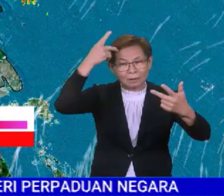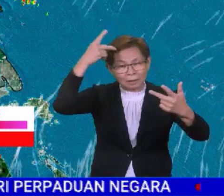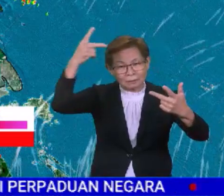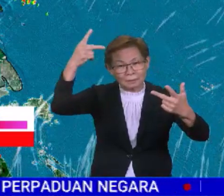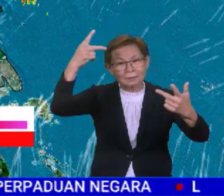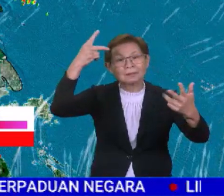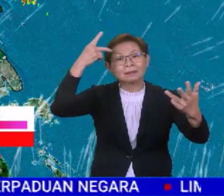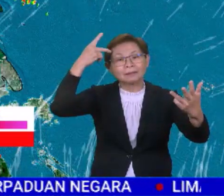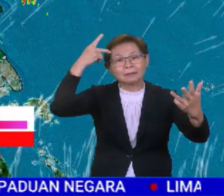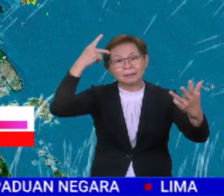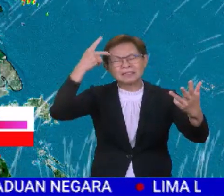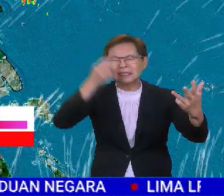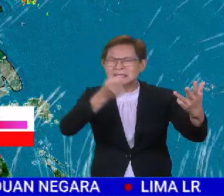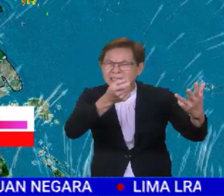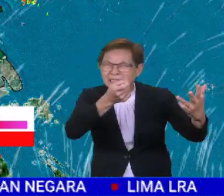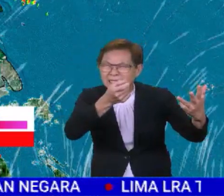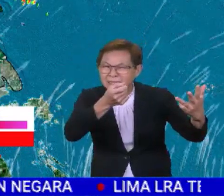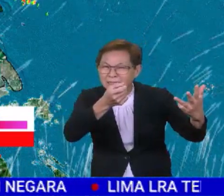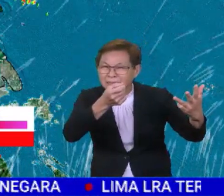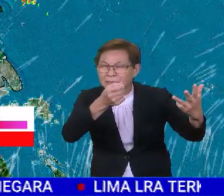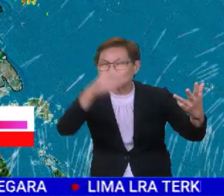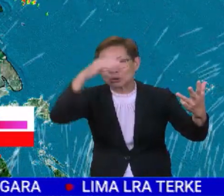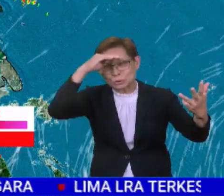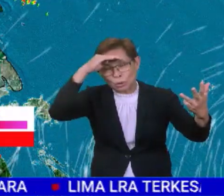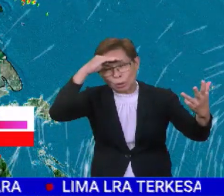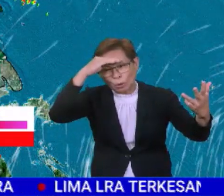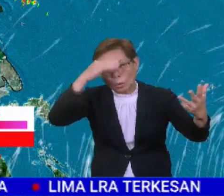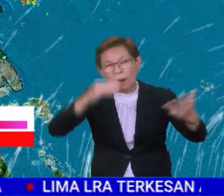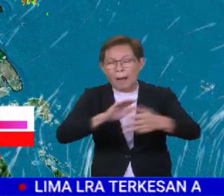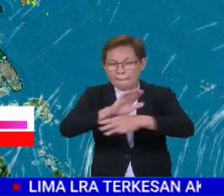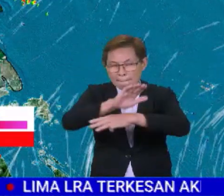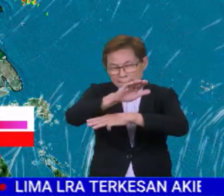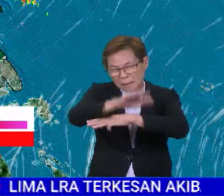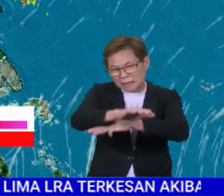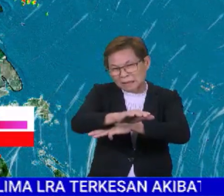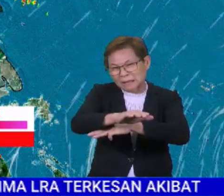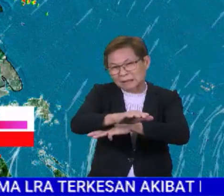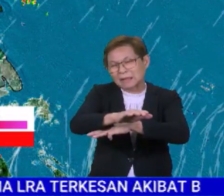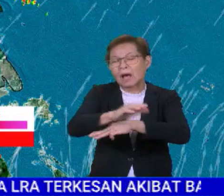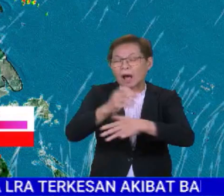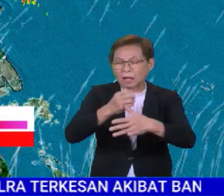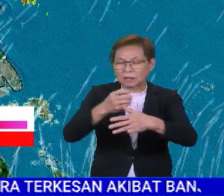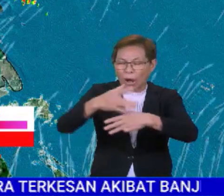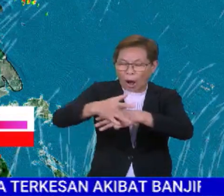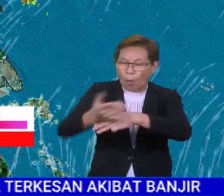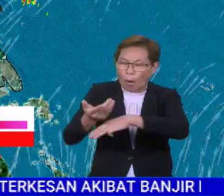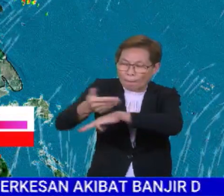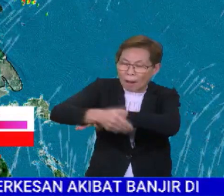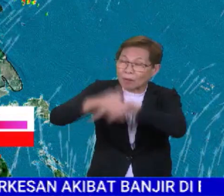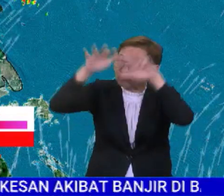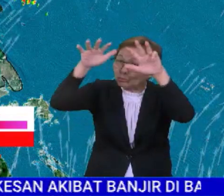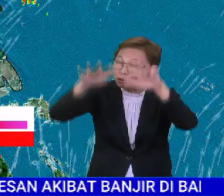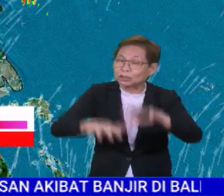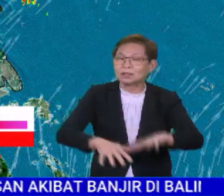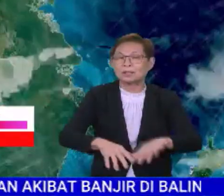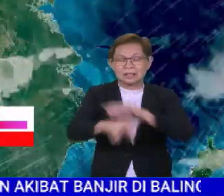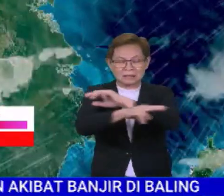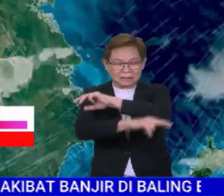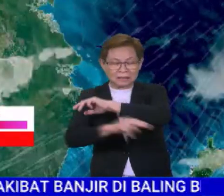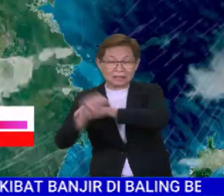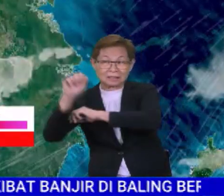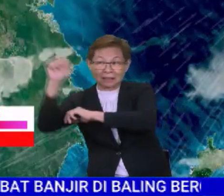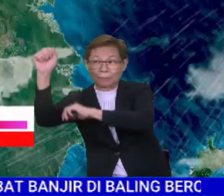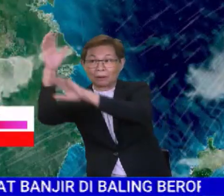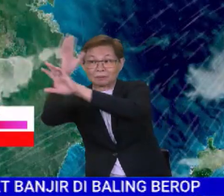Kelantan dan juga sedikit melibatkan negeri Johor menjelang lewat petang ke awal malam nanti. Bagi negeri Sabah